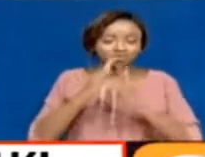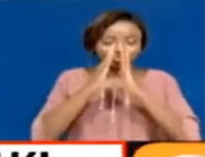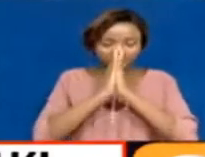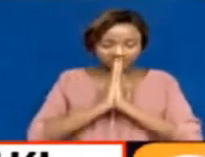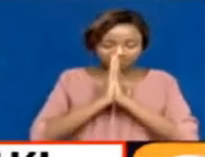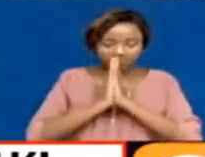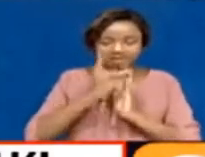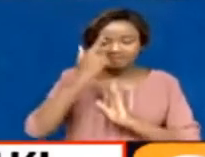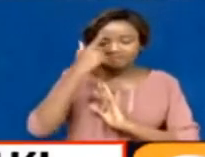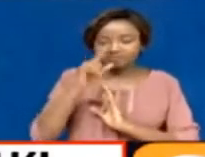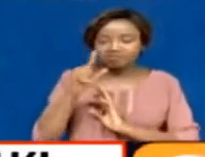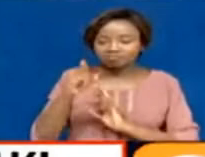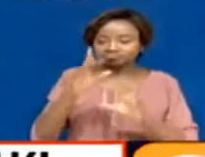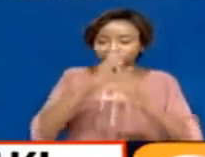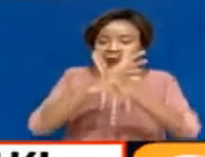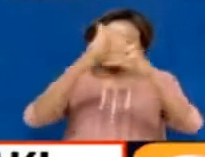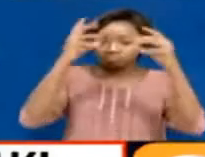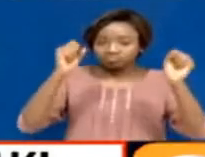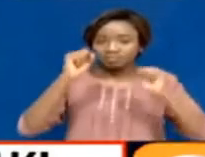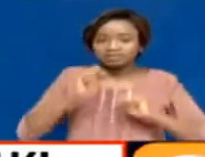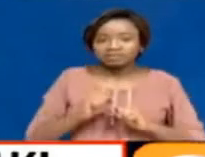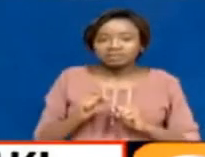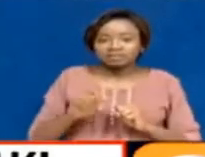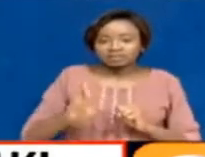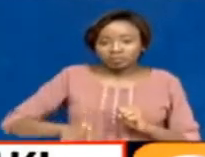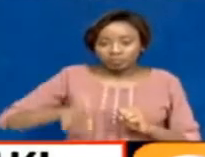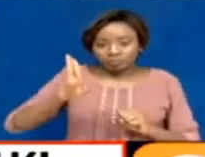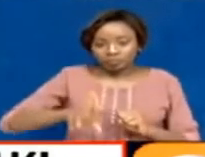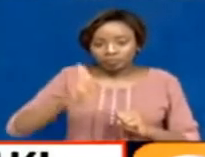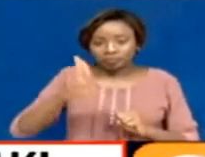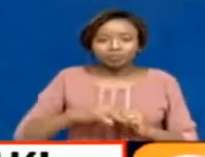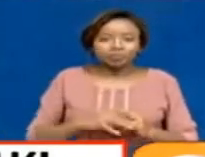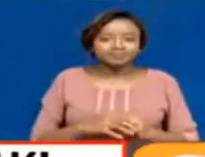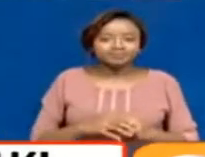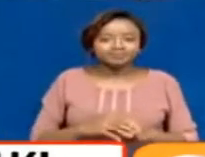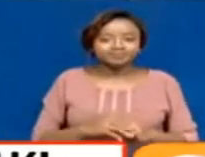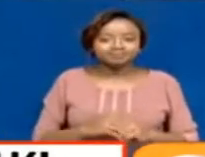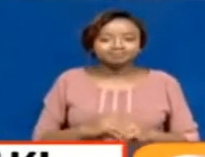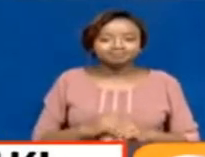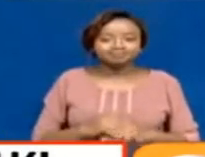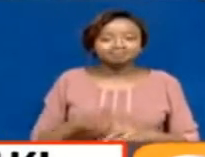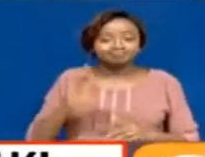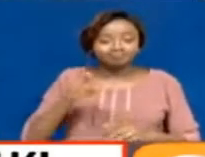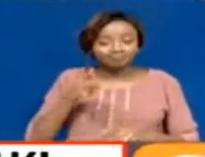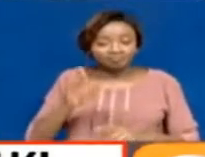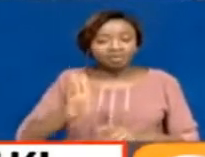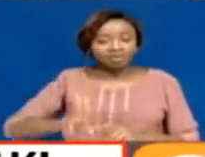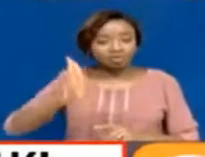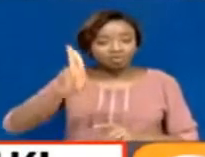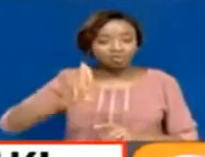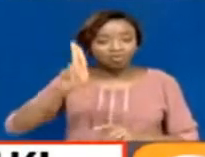rais wetu Uhuru Muigai Kenyatta, ambaye pia